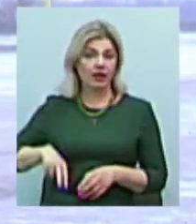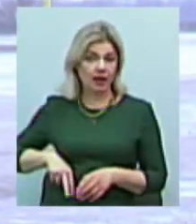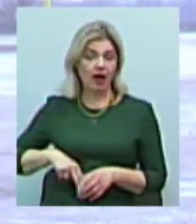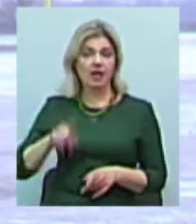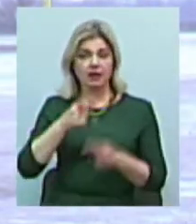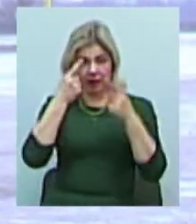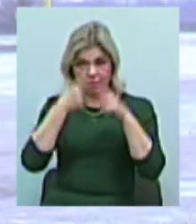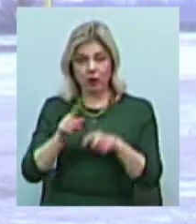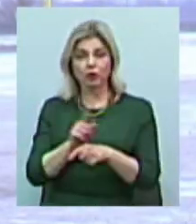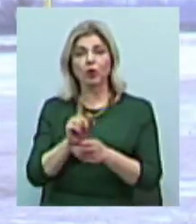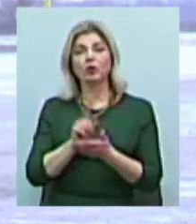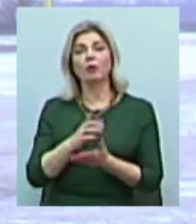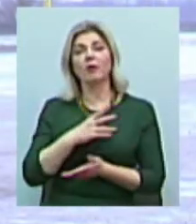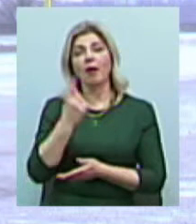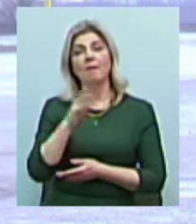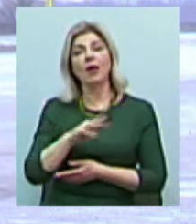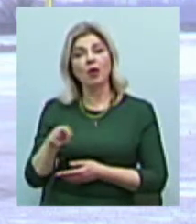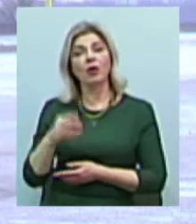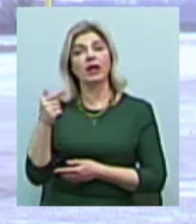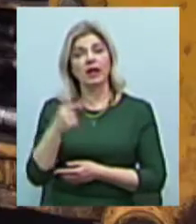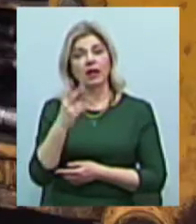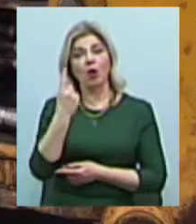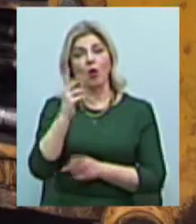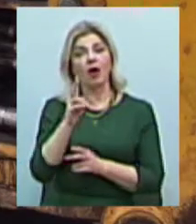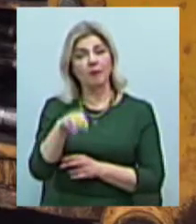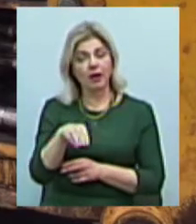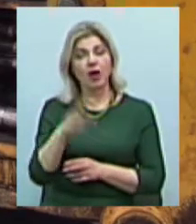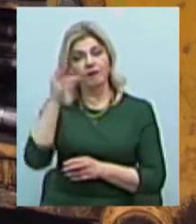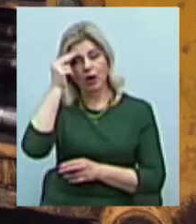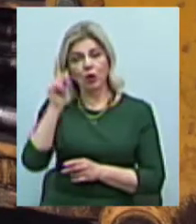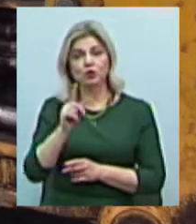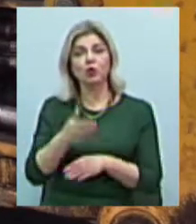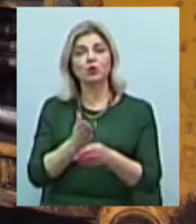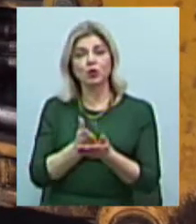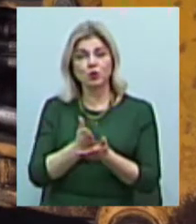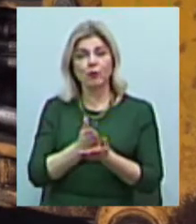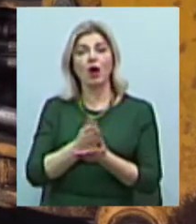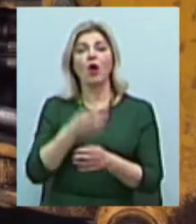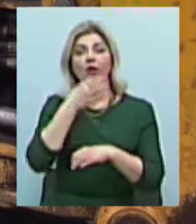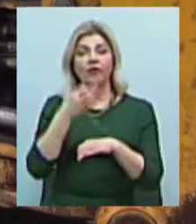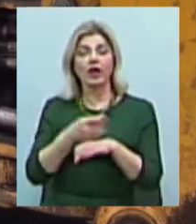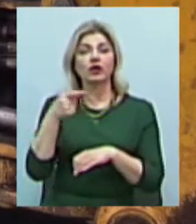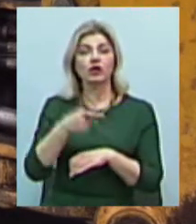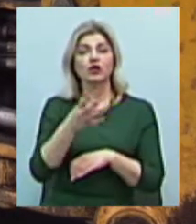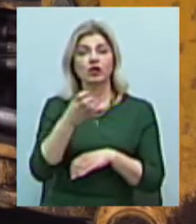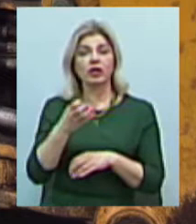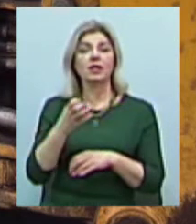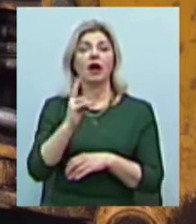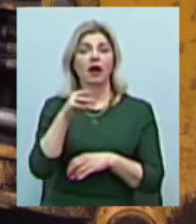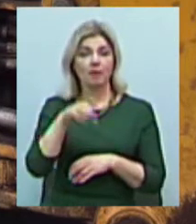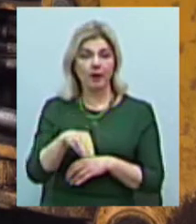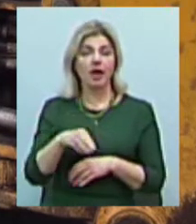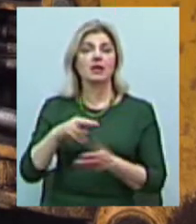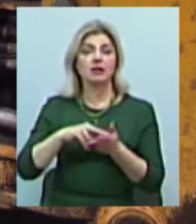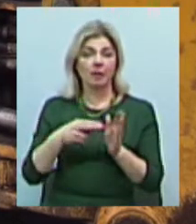технічними нормами має бути мільйон гривень на один кілометр. Враховуючи, що служба відповідає за 1400 кілометрів доріг, запланованих на